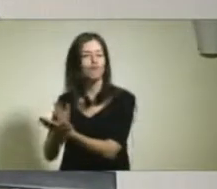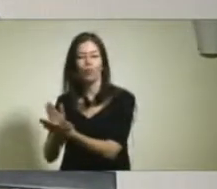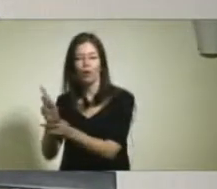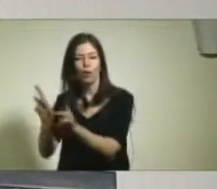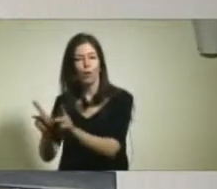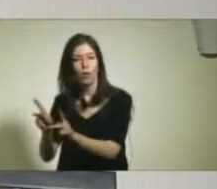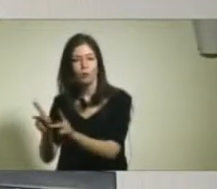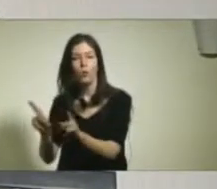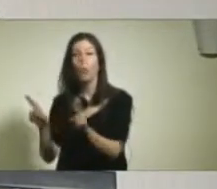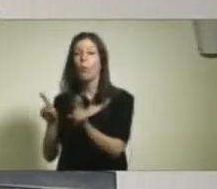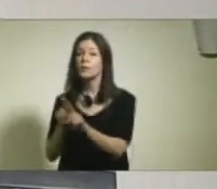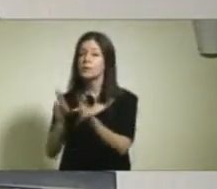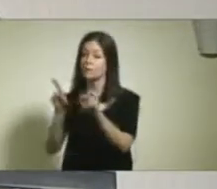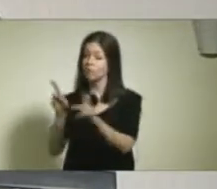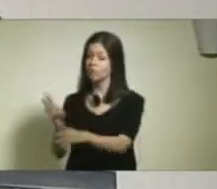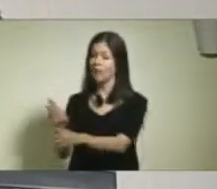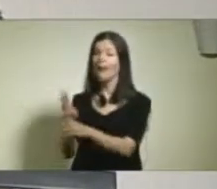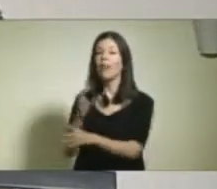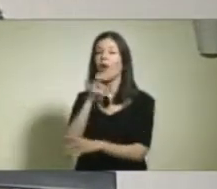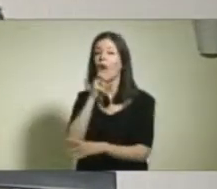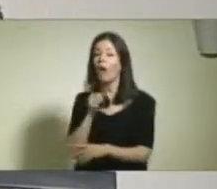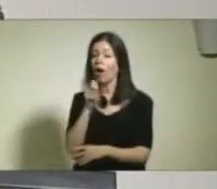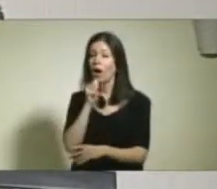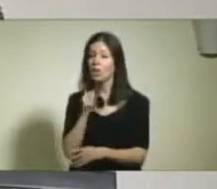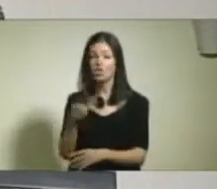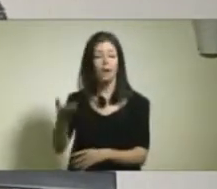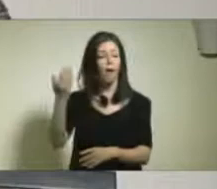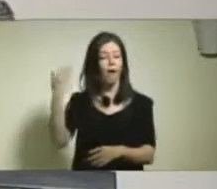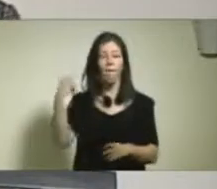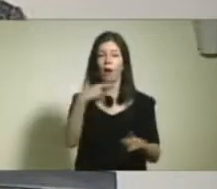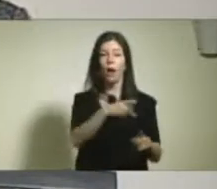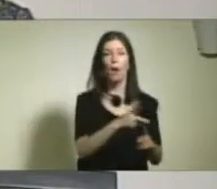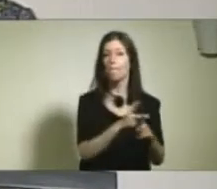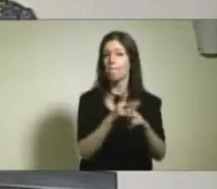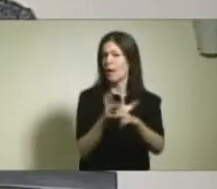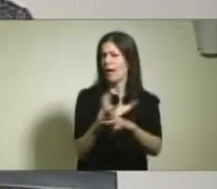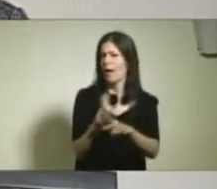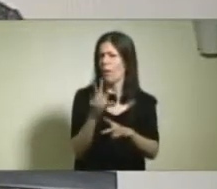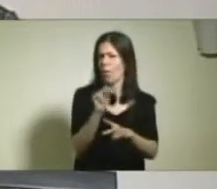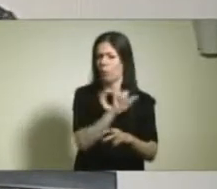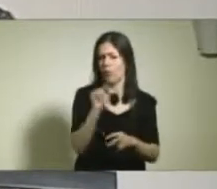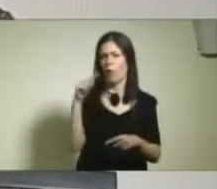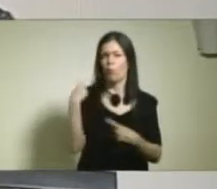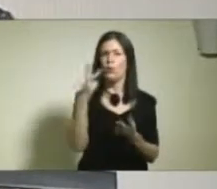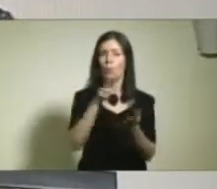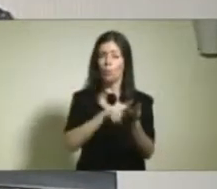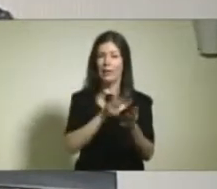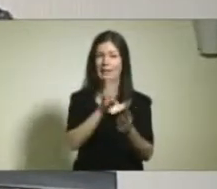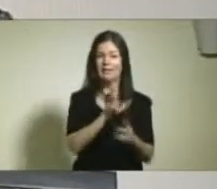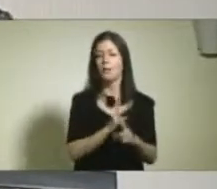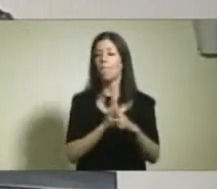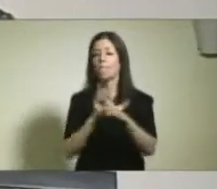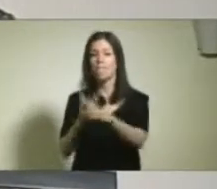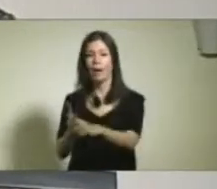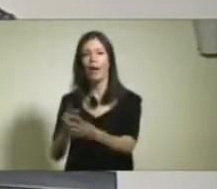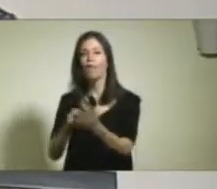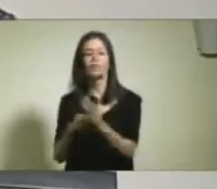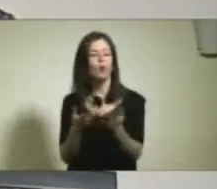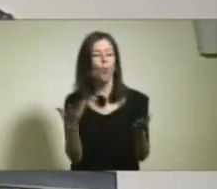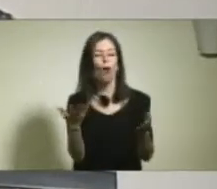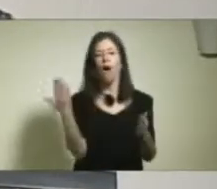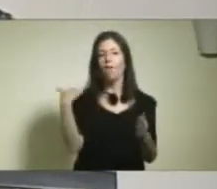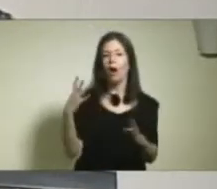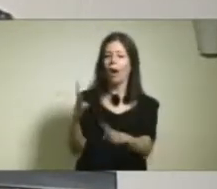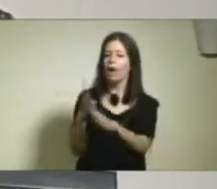client âgé, puisqu'on ne faisait pas de prêts pendant des années. On fait des prêts que depuis 2006. Donc, on avait surtout des clients qui plaçaient leur argent